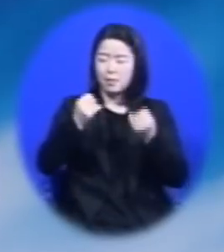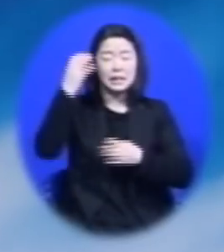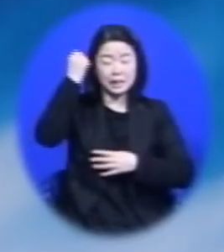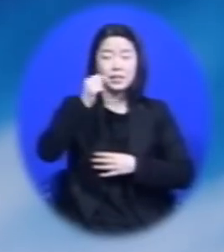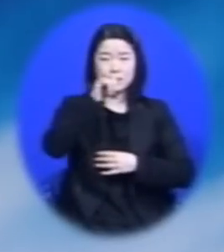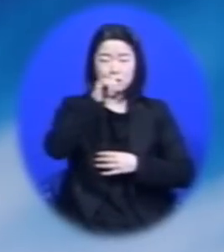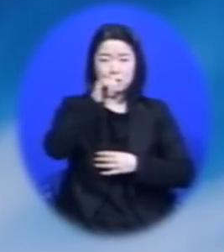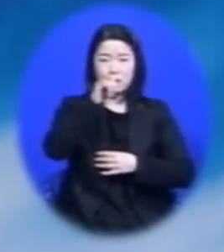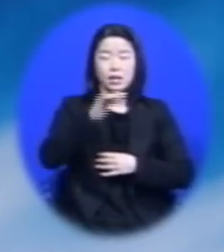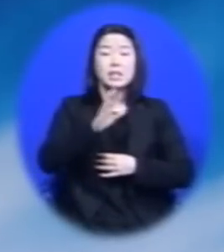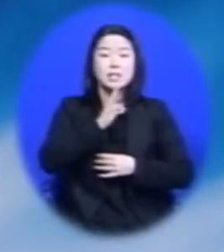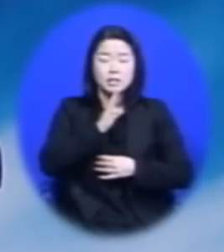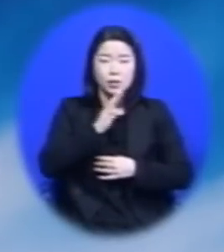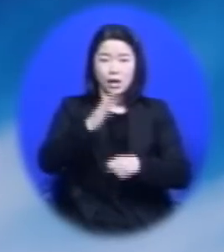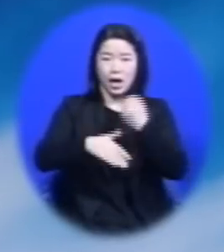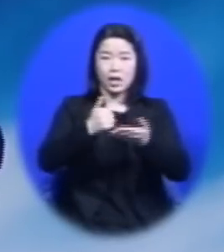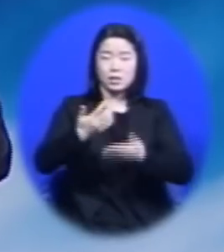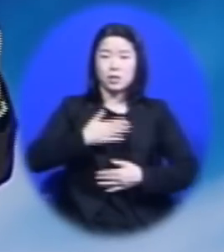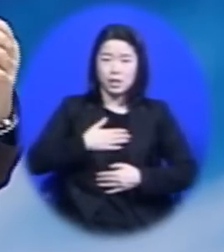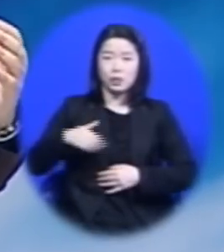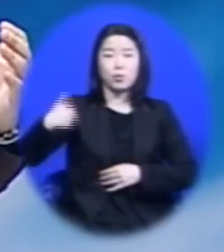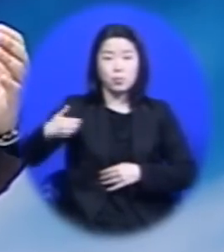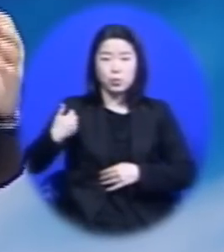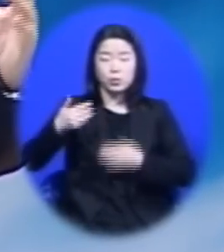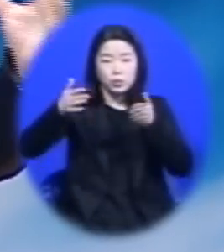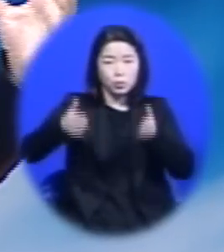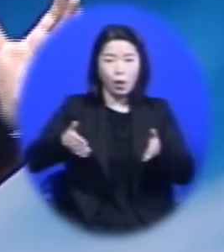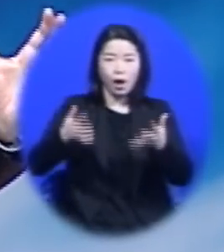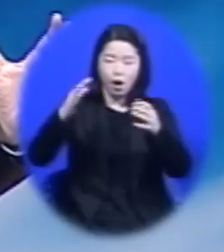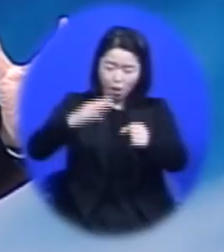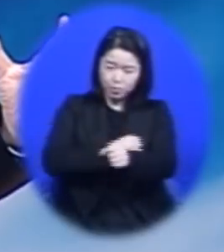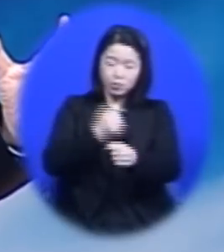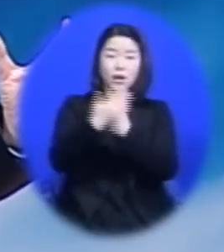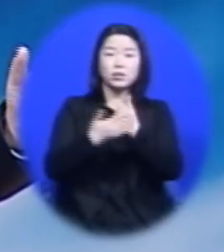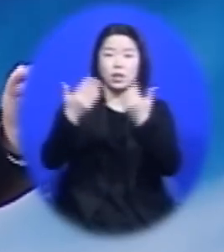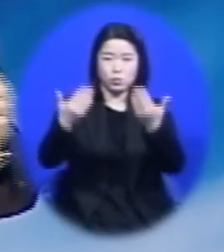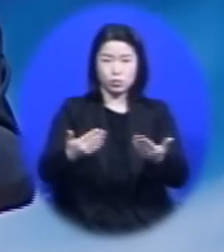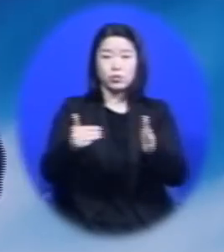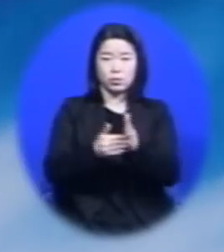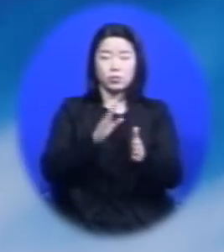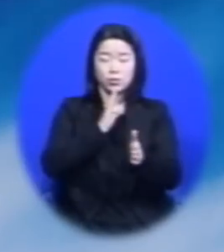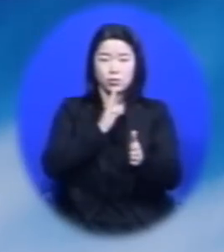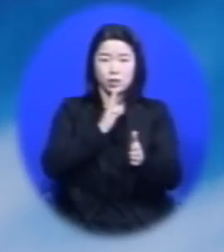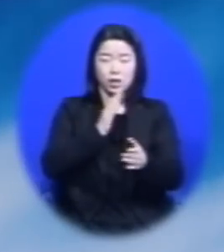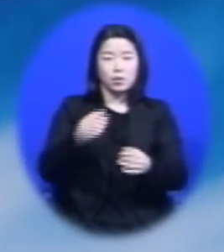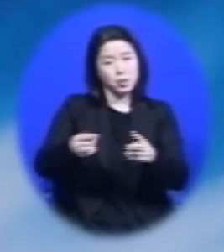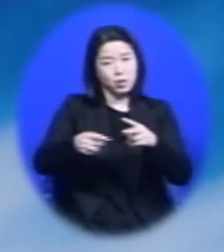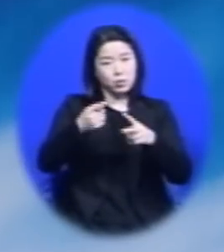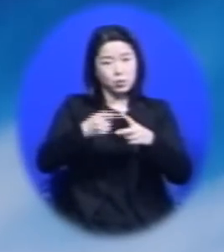기억합니다 실제로는 하나님이 나도 모르는 사이에 엄청난 은혜를 주셨습니다 초등학교 다닐